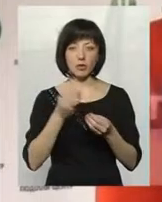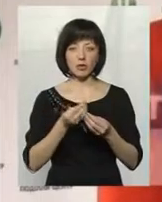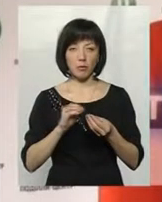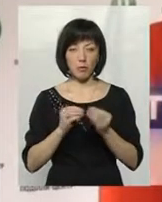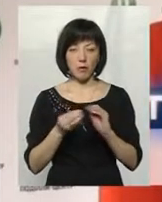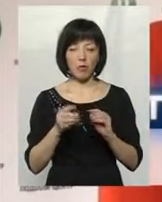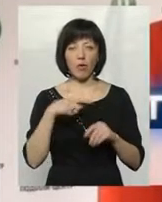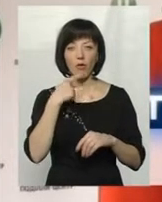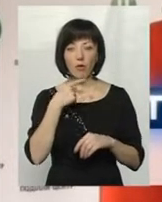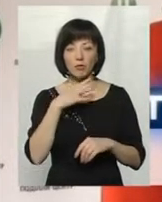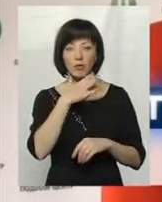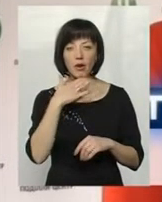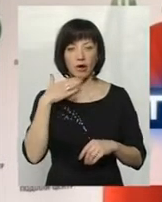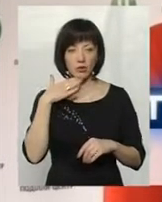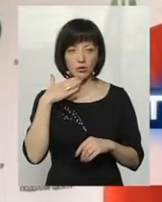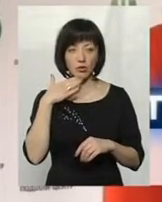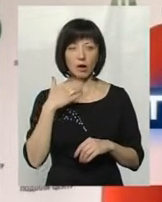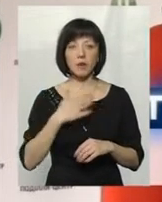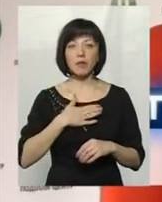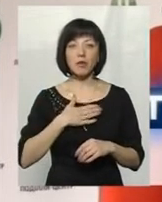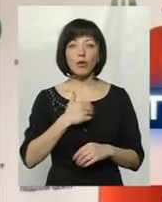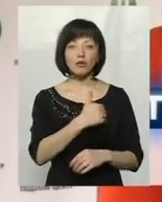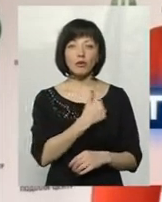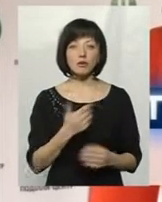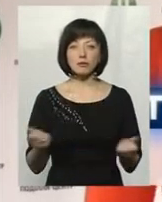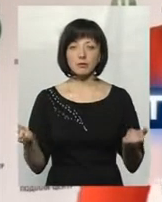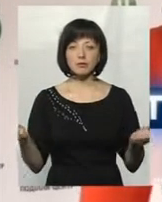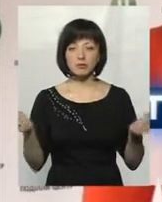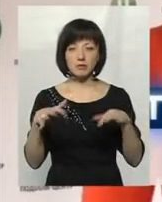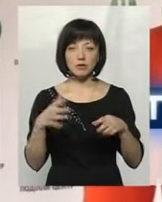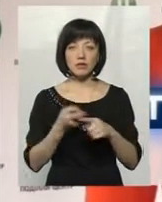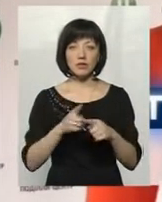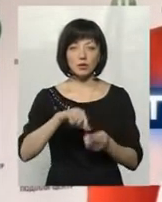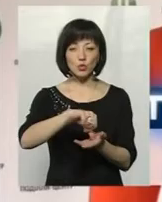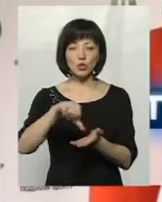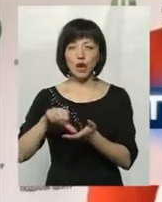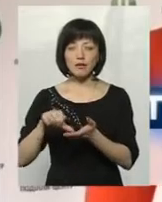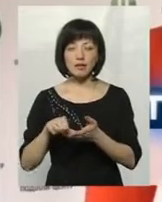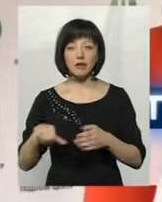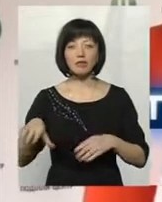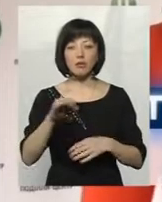тому що говориться про них дуже багато. Нашою метою є зібрати всіх цих гравців ринку